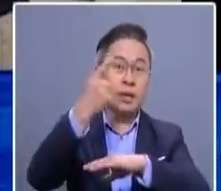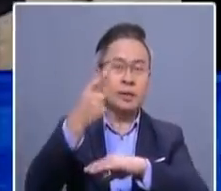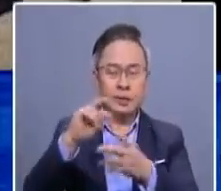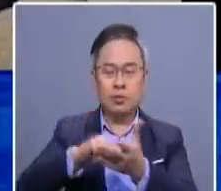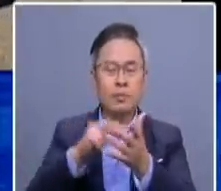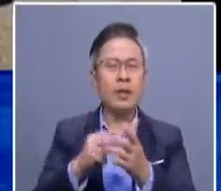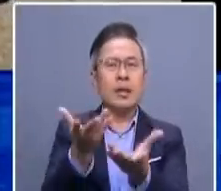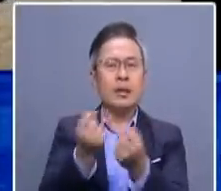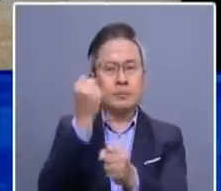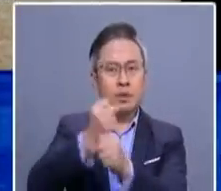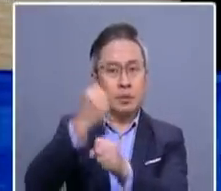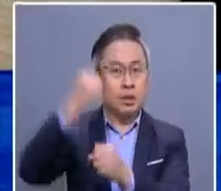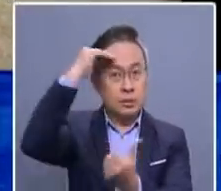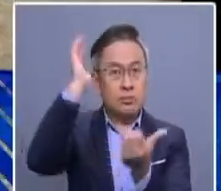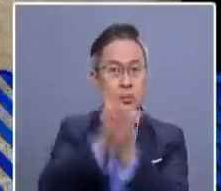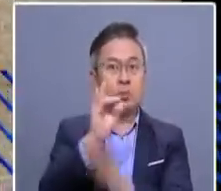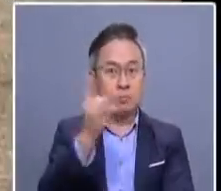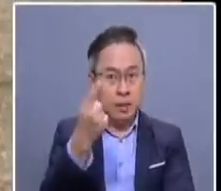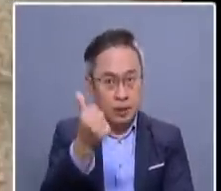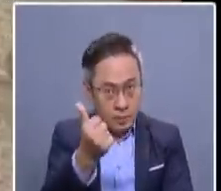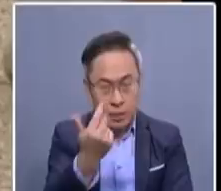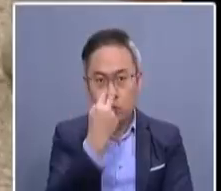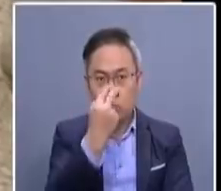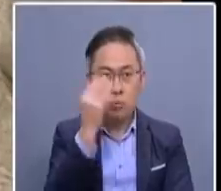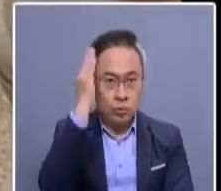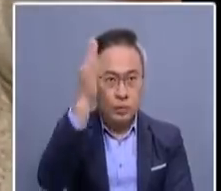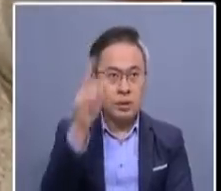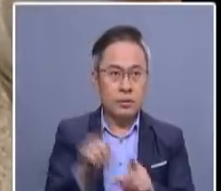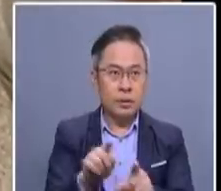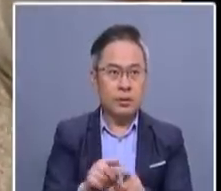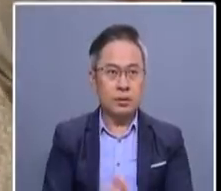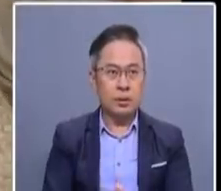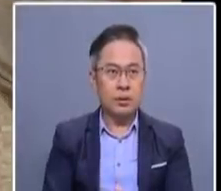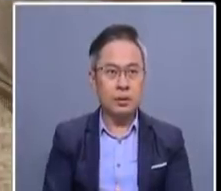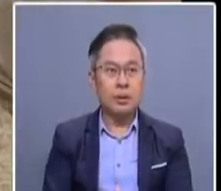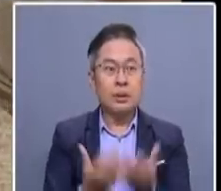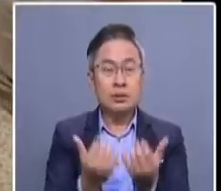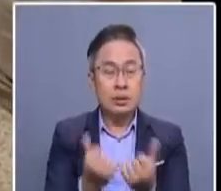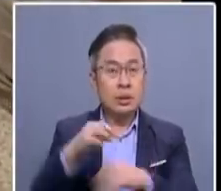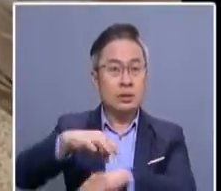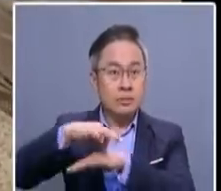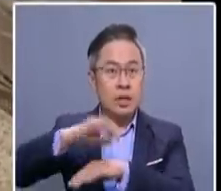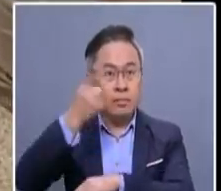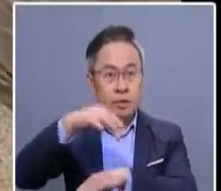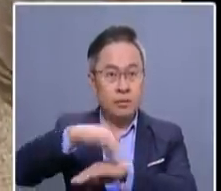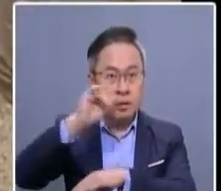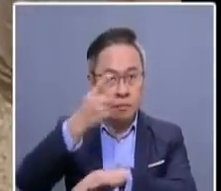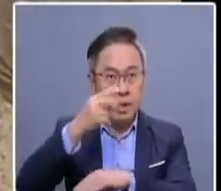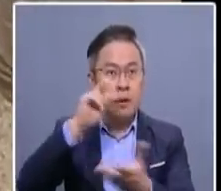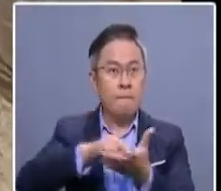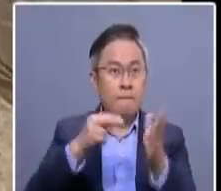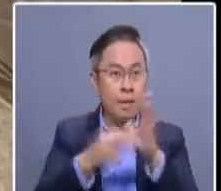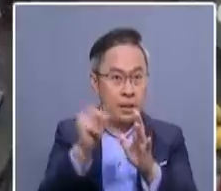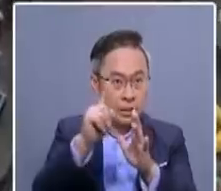รับบิ๊กโจ๊กด้วยหรือเปล่าแล้วก็มีรายงานต่อเนื่องมาว่าตำแหน่งที่บิ๊กโจ๊กเนี่ยจะได้กลับเข้ามานั่งที่สตช.